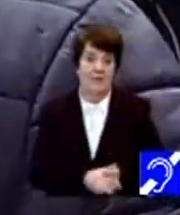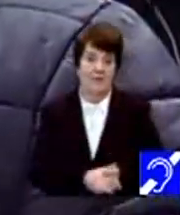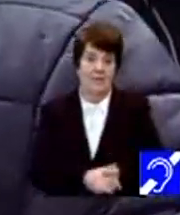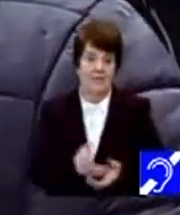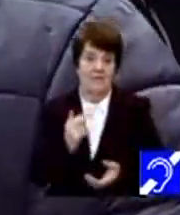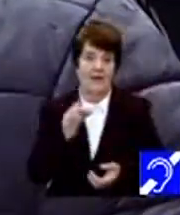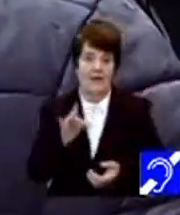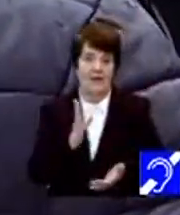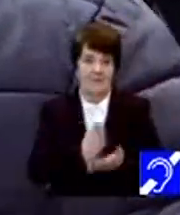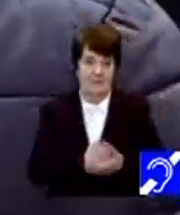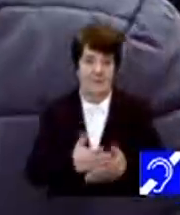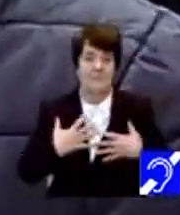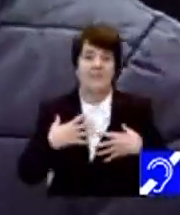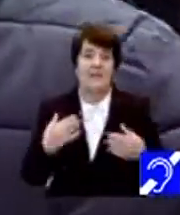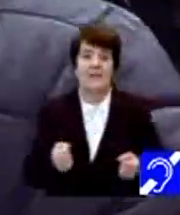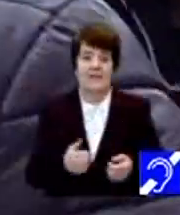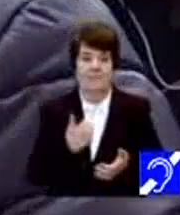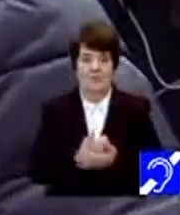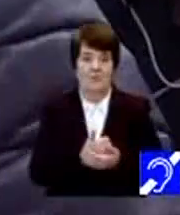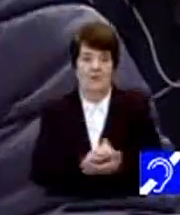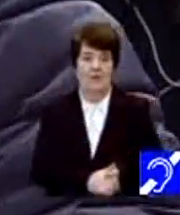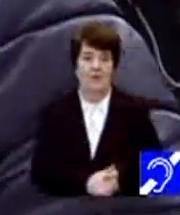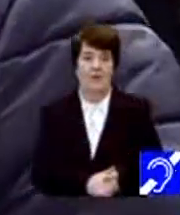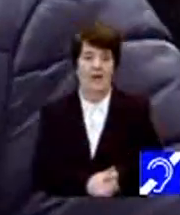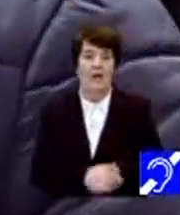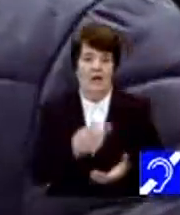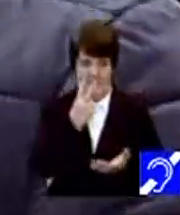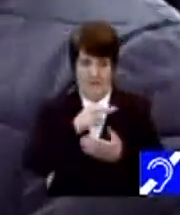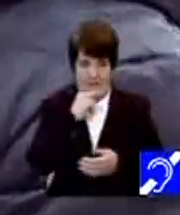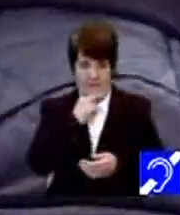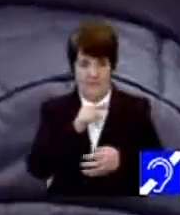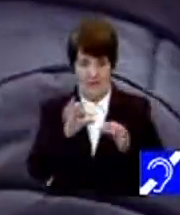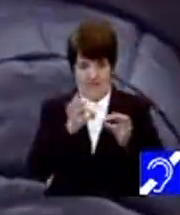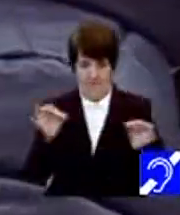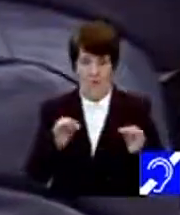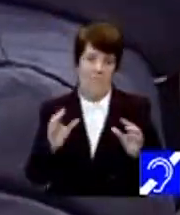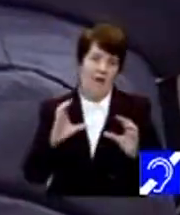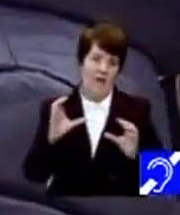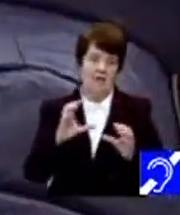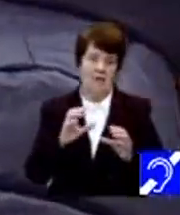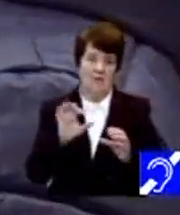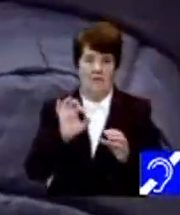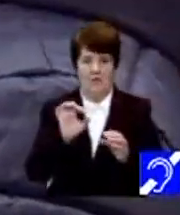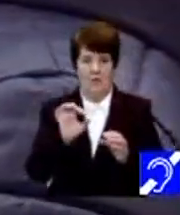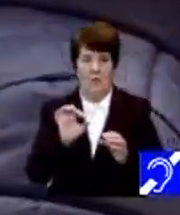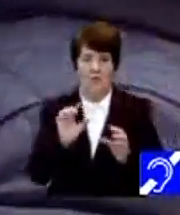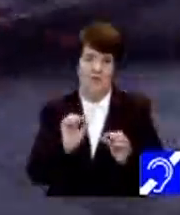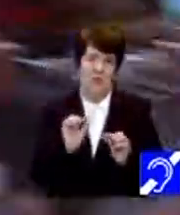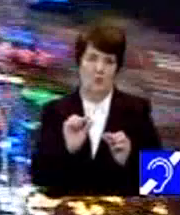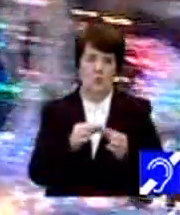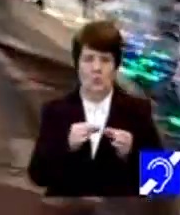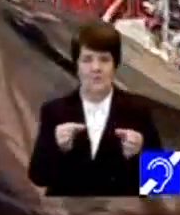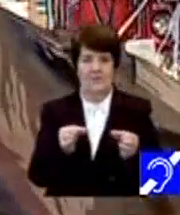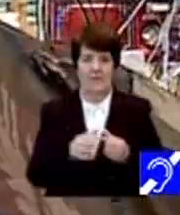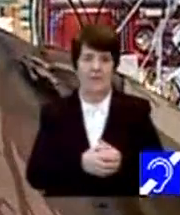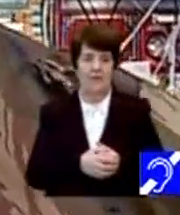da. Dar să avem sănătate, principalul. Da, atrageți atenție ca firul să fie mai gros, mai subțire. Da, el mai